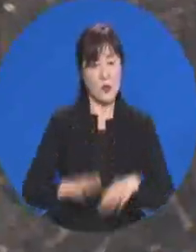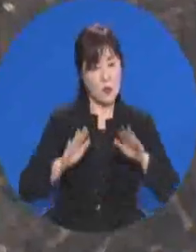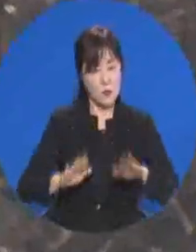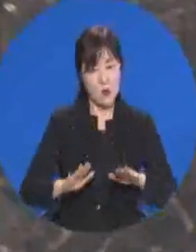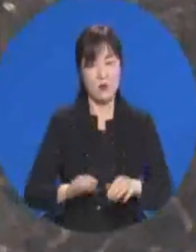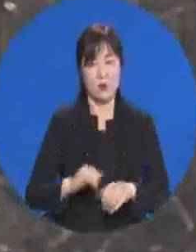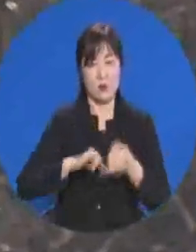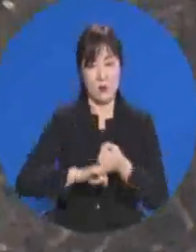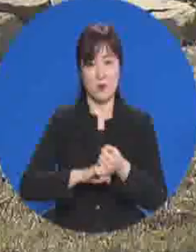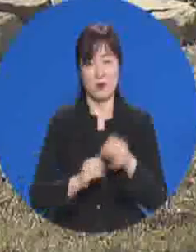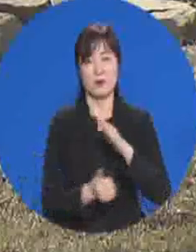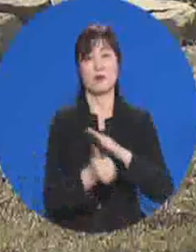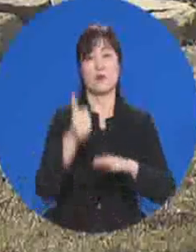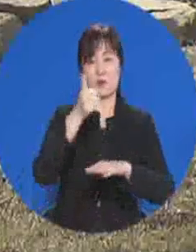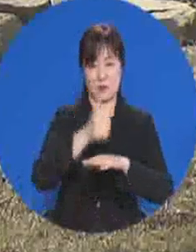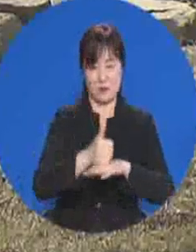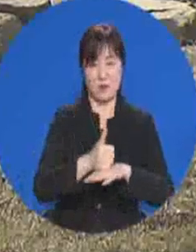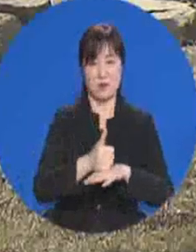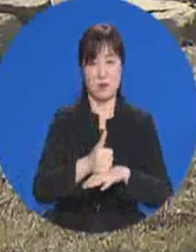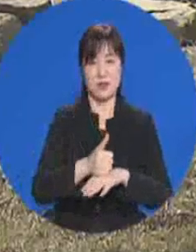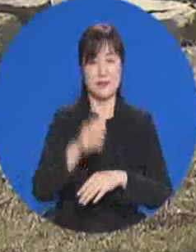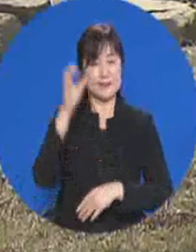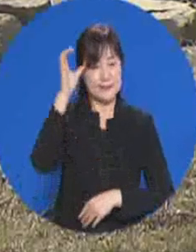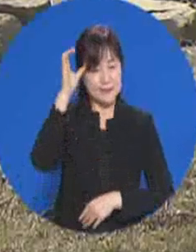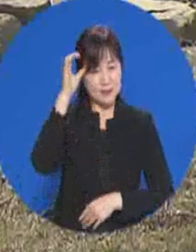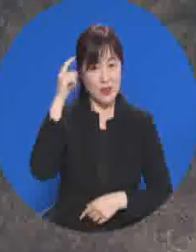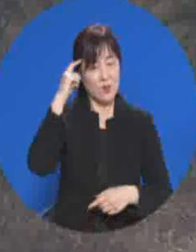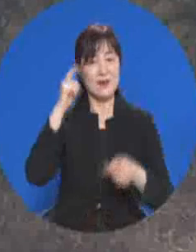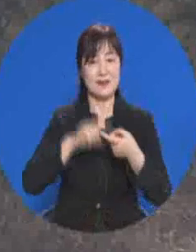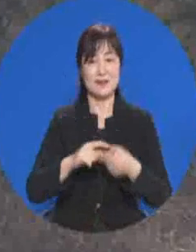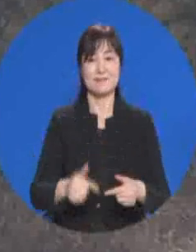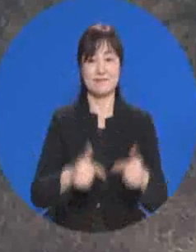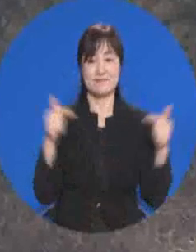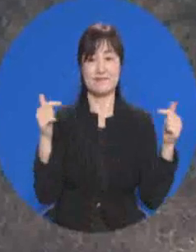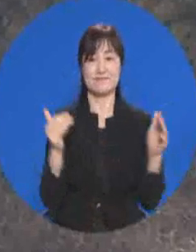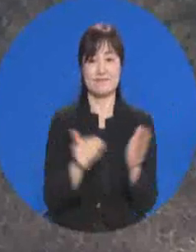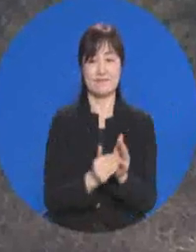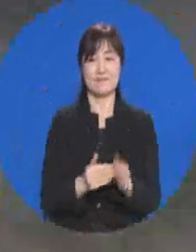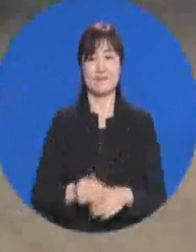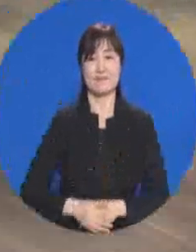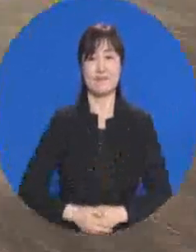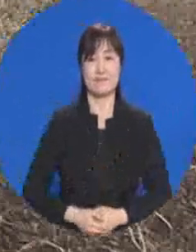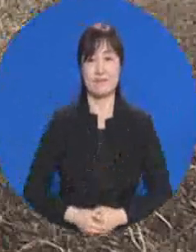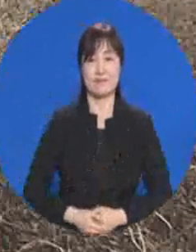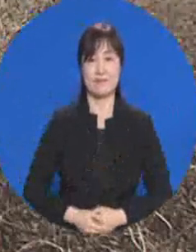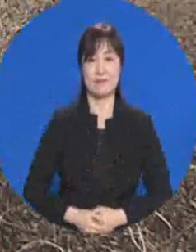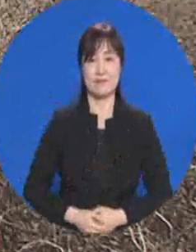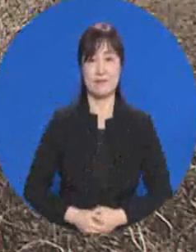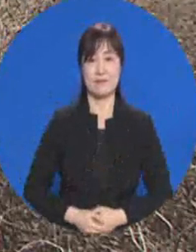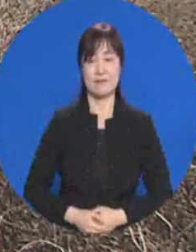이번만큼은 소정의 결실로 이어갈 수 있을지 지역의 관심도 증폭되고 있습니다. MBC 뉴스 김지우입니다.